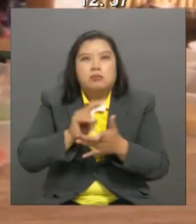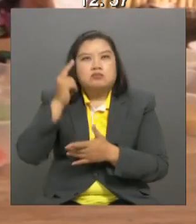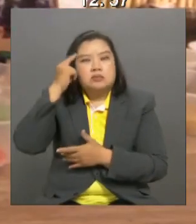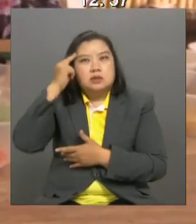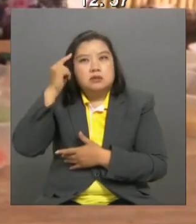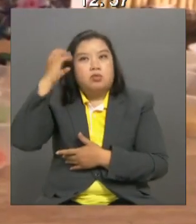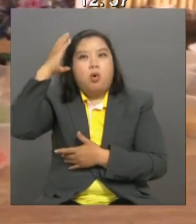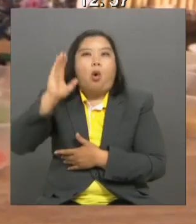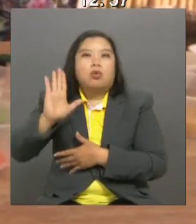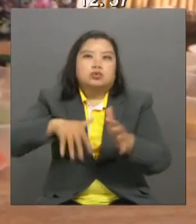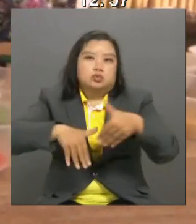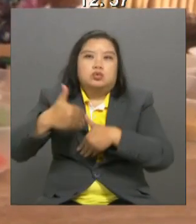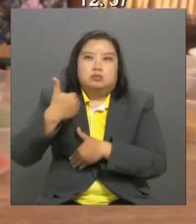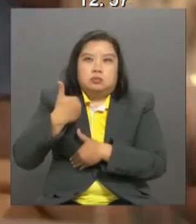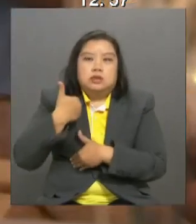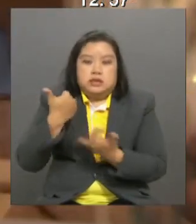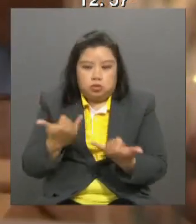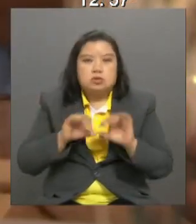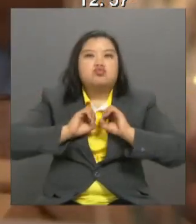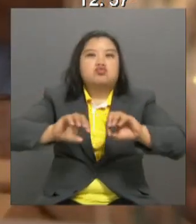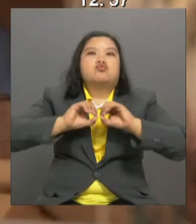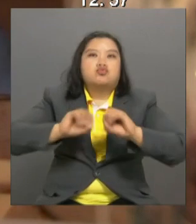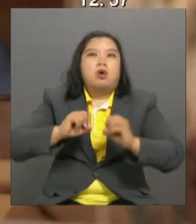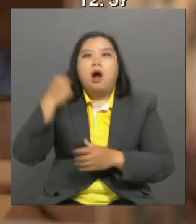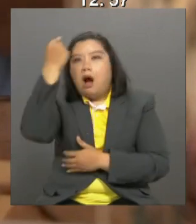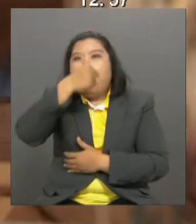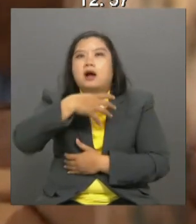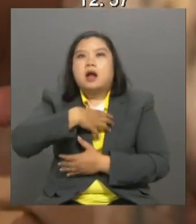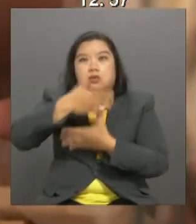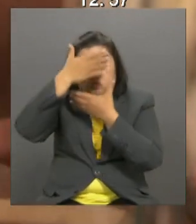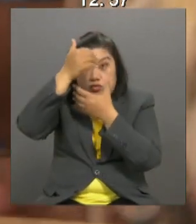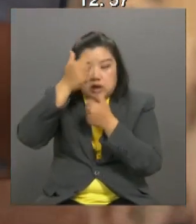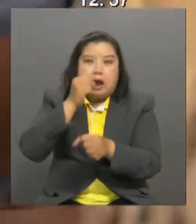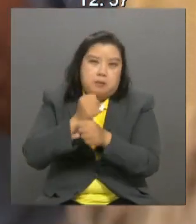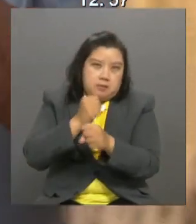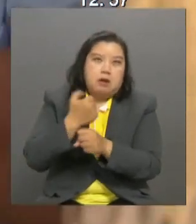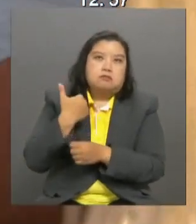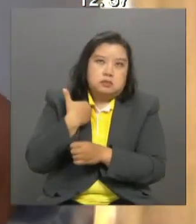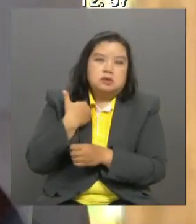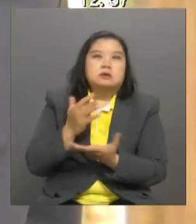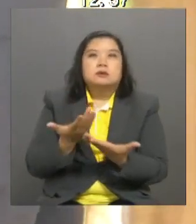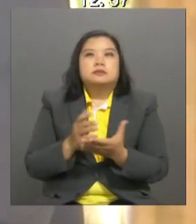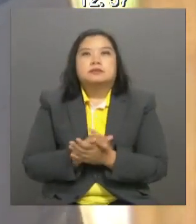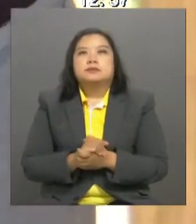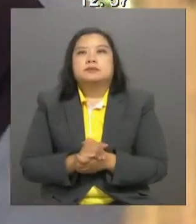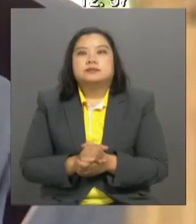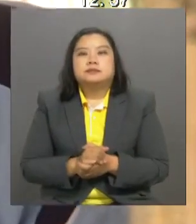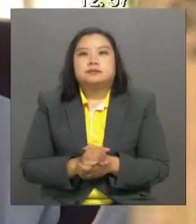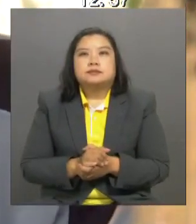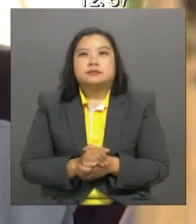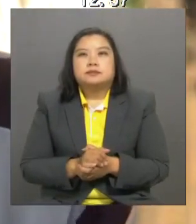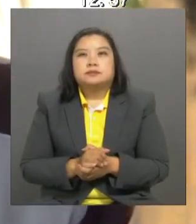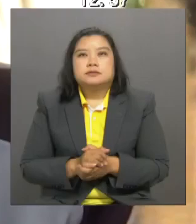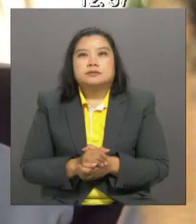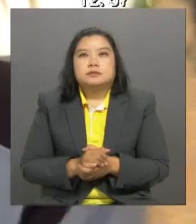นโดยเปิดเป็นแหล่งการเรียนรู้ให้กับบุคคลที่มีความสนใจเข้ามาศึกษา การรักษาไว้เนี่ยมันต้องมีการกระจ